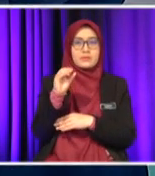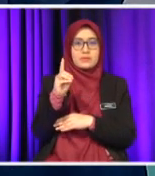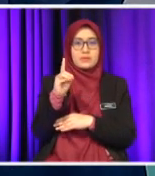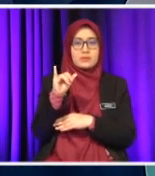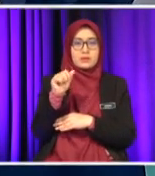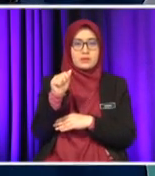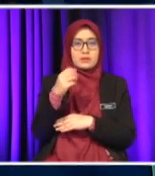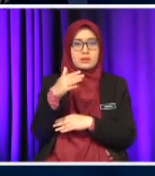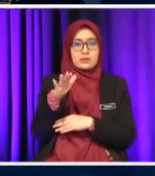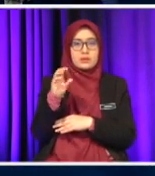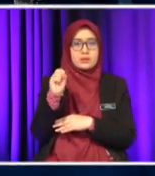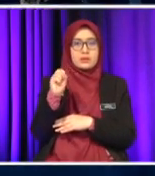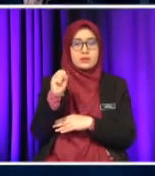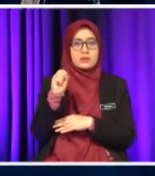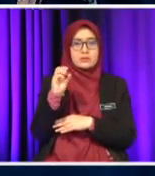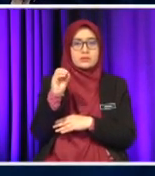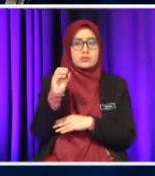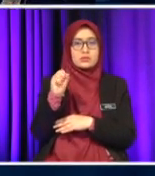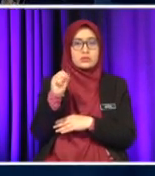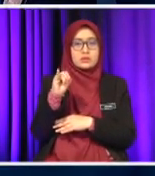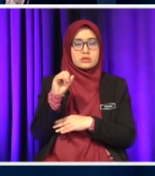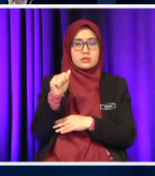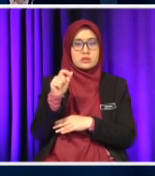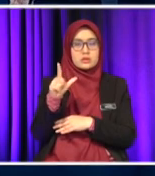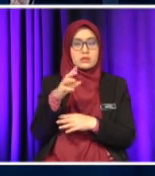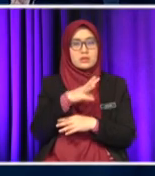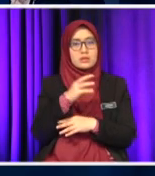betul menggunakan